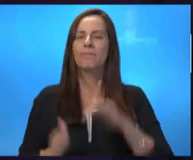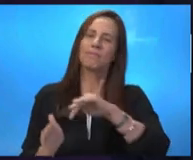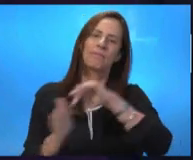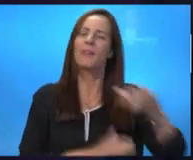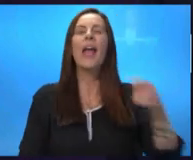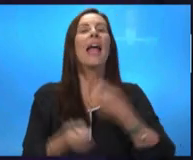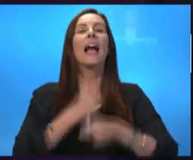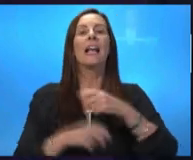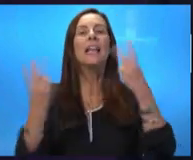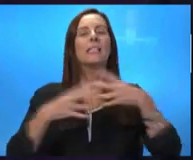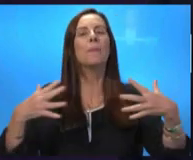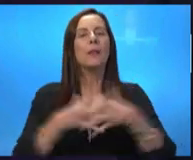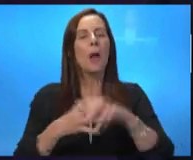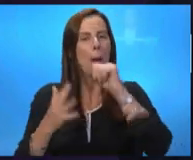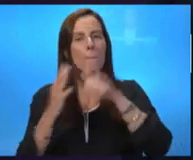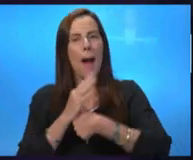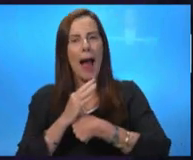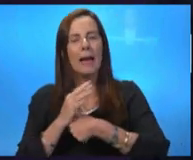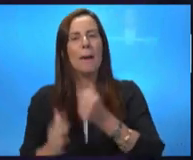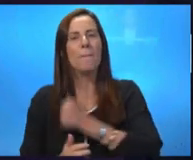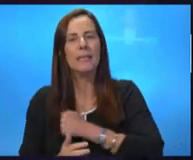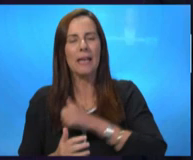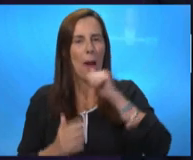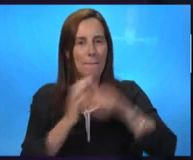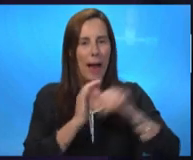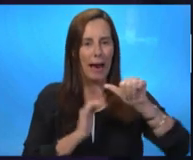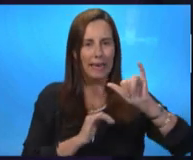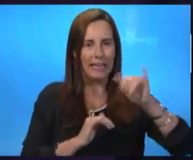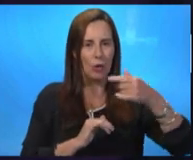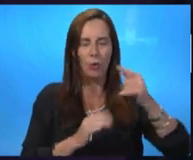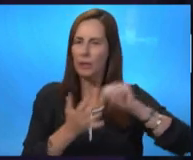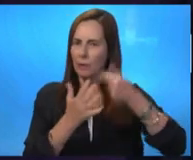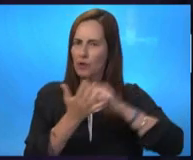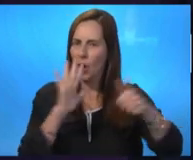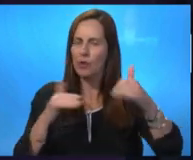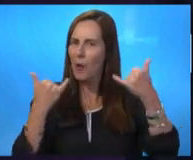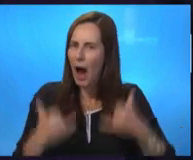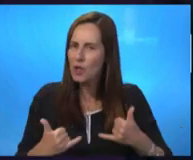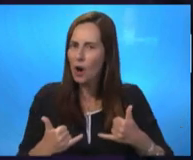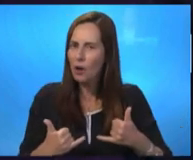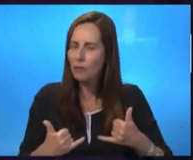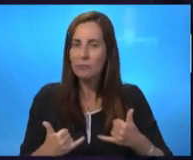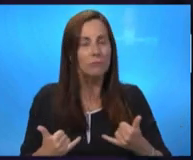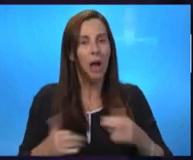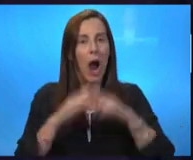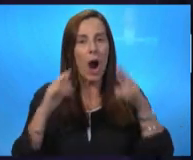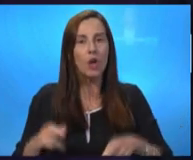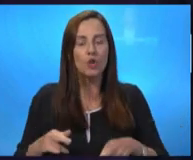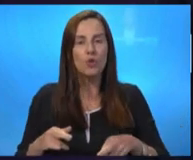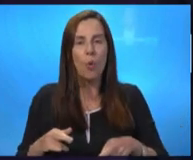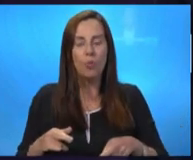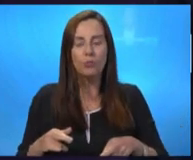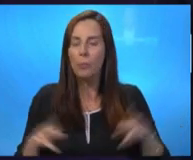הסכם המיזוג בין בנק מזרחי לבנק איגוד נחתם כבר לפני 0.5 שנה, אבל היום רשות ההגבלים העסקיים פוסלת